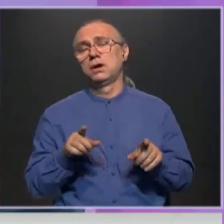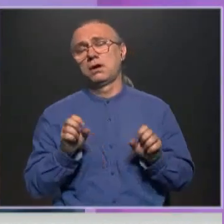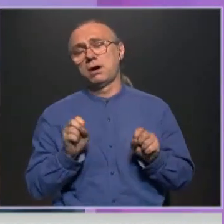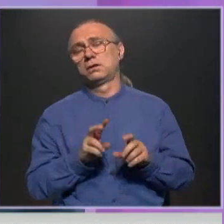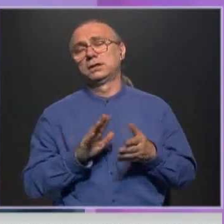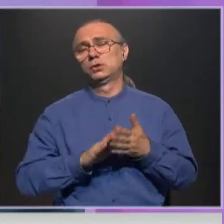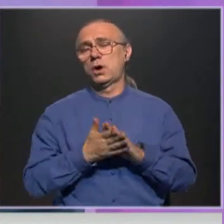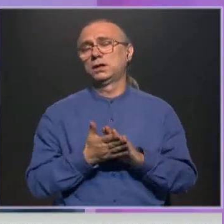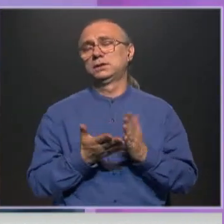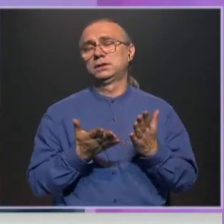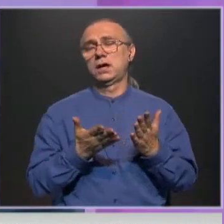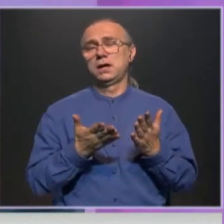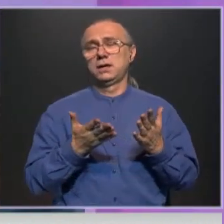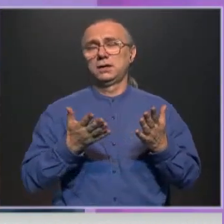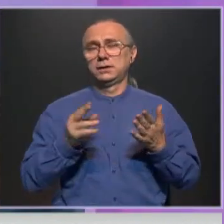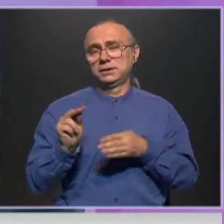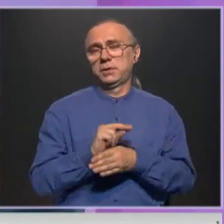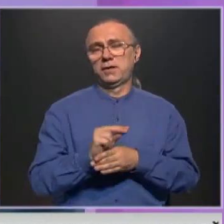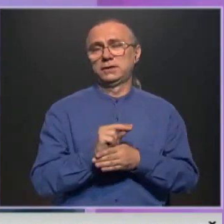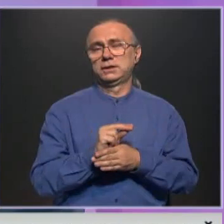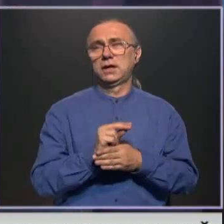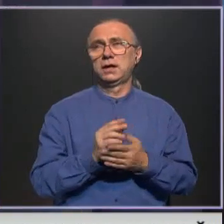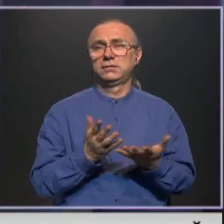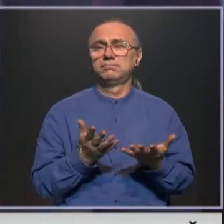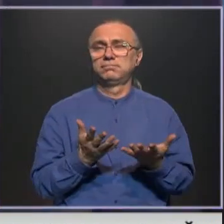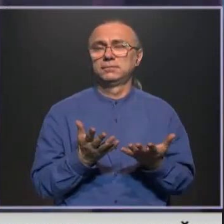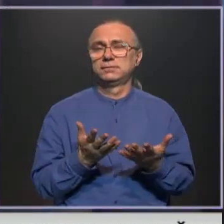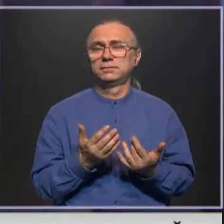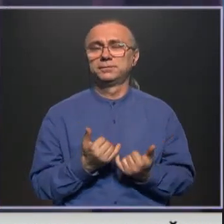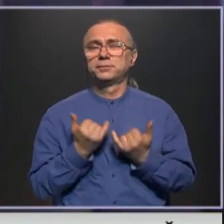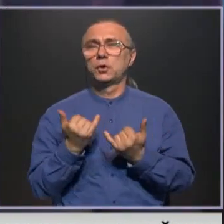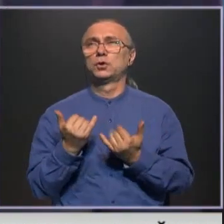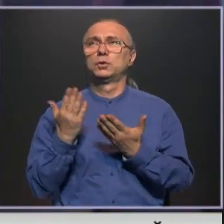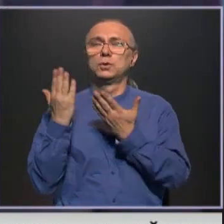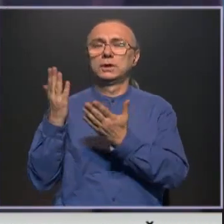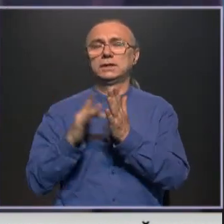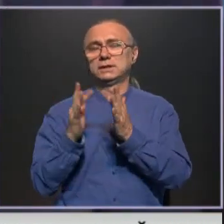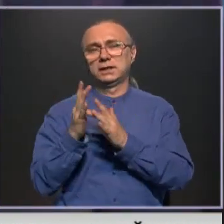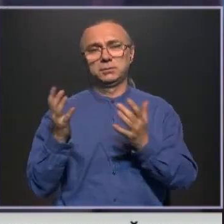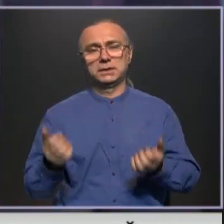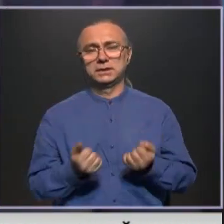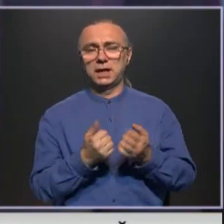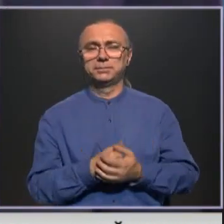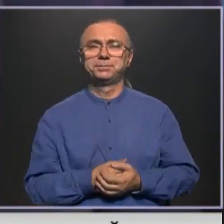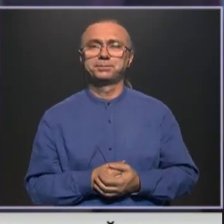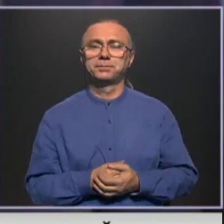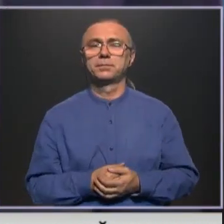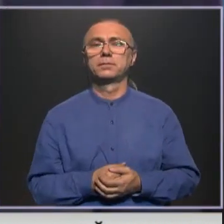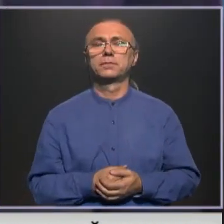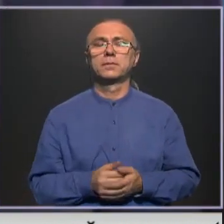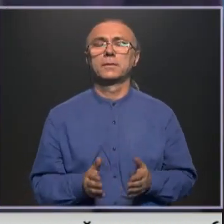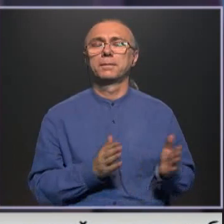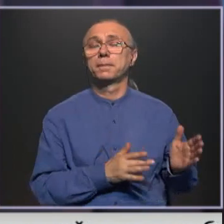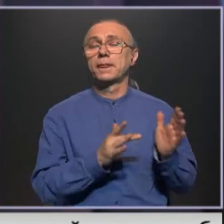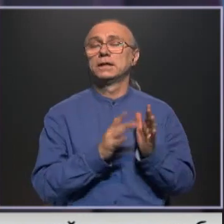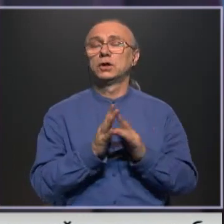разрешится в сторону Христа и спасения души. Ой, да, дай Бог. А, батюшка, Христос воскресе. Скажите, пожалуйста, что